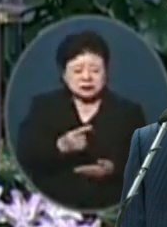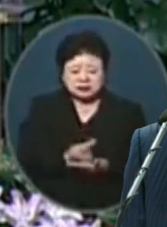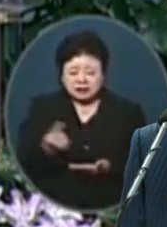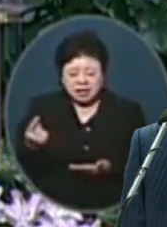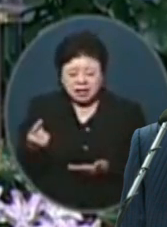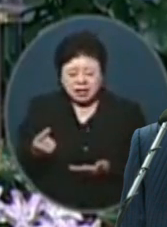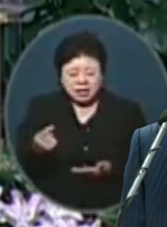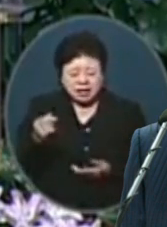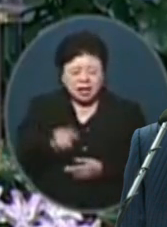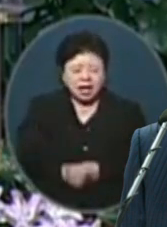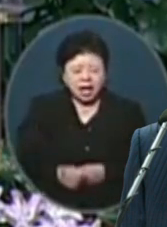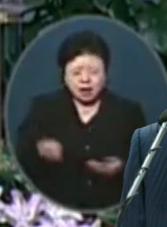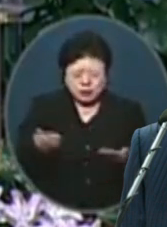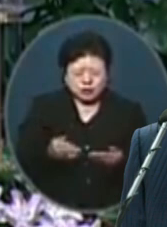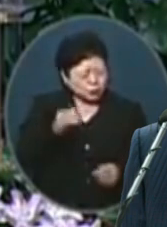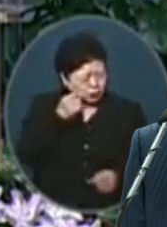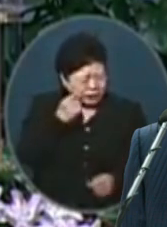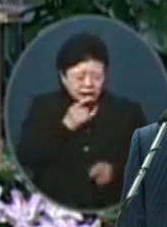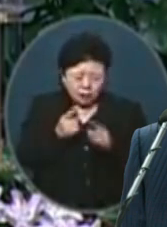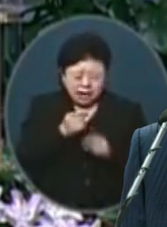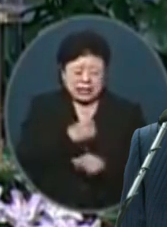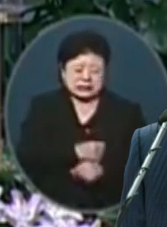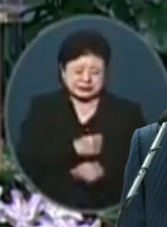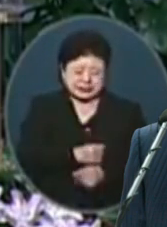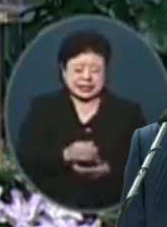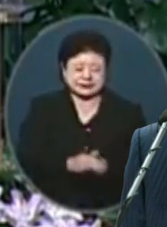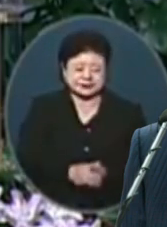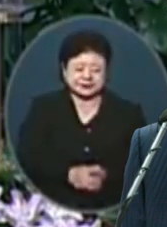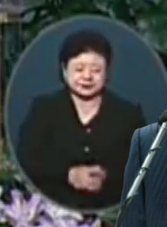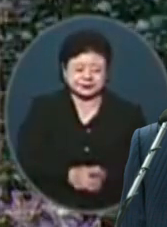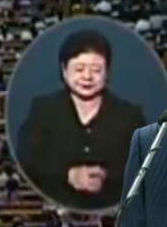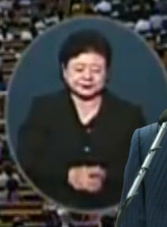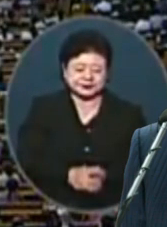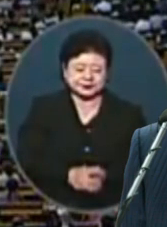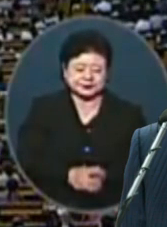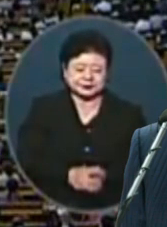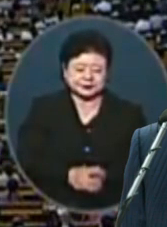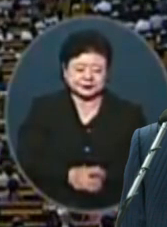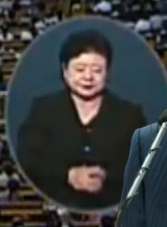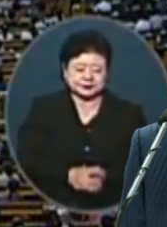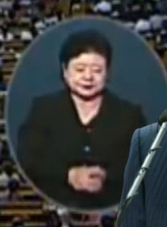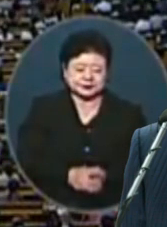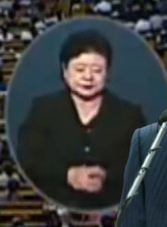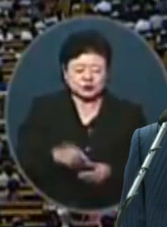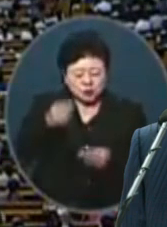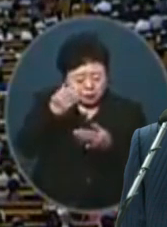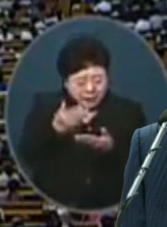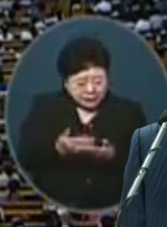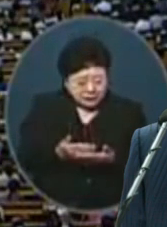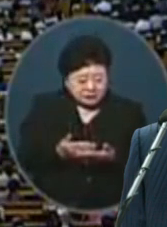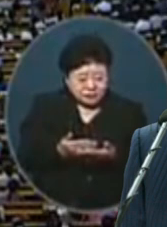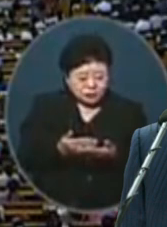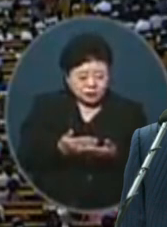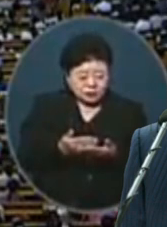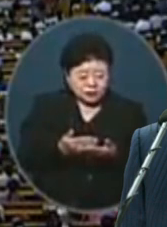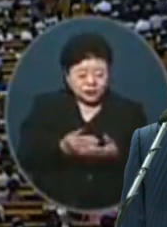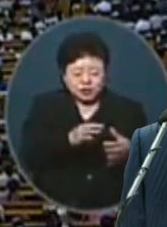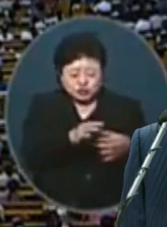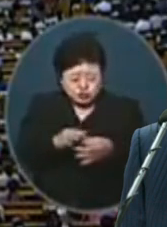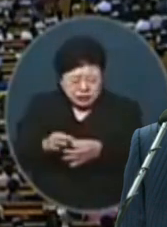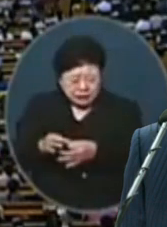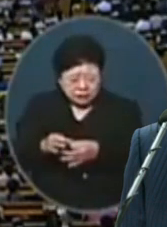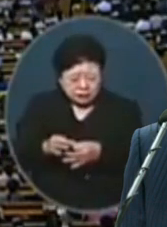떠나서는 너희가 아무것도 할 수 없음이라고 말씀하고 계신 것입니다. 구원을 받은 것도 유지하는